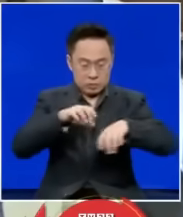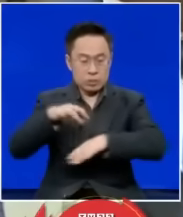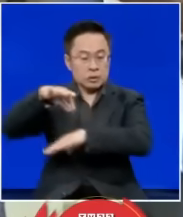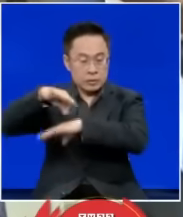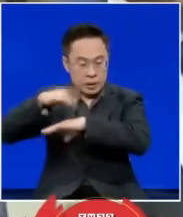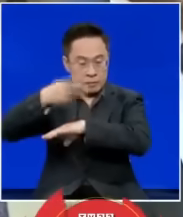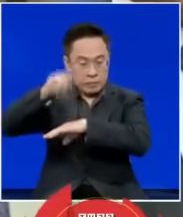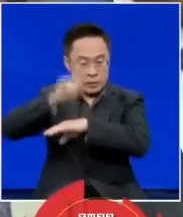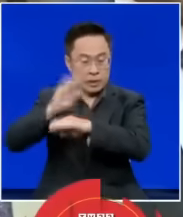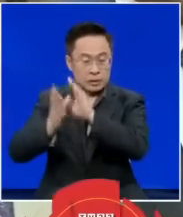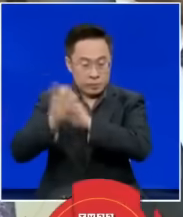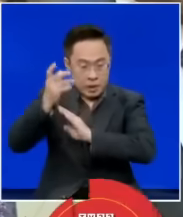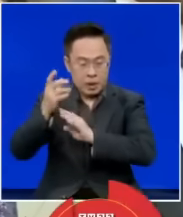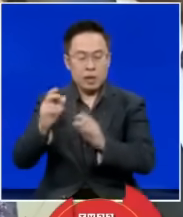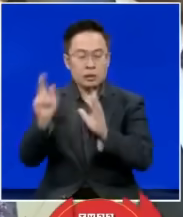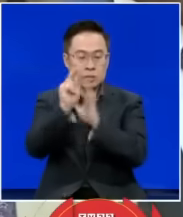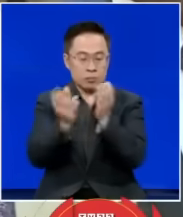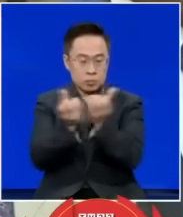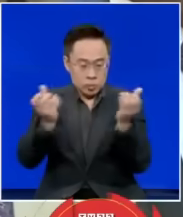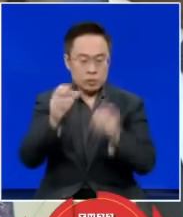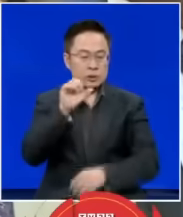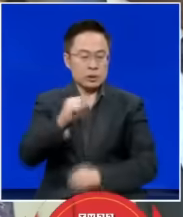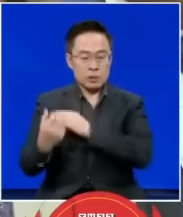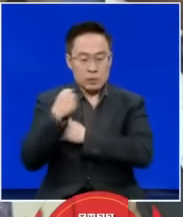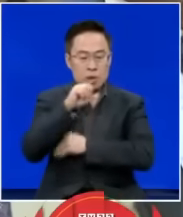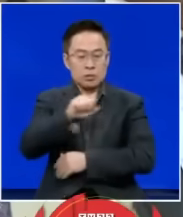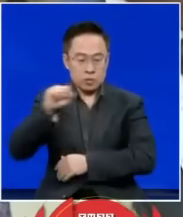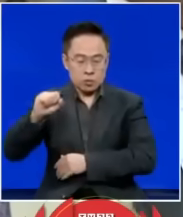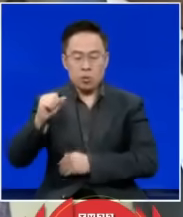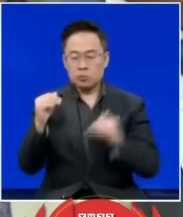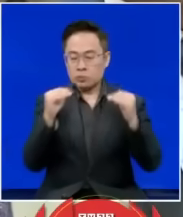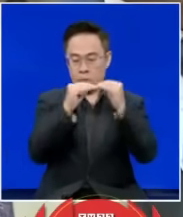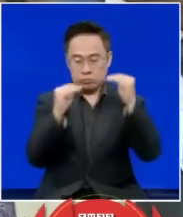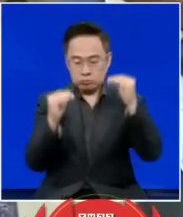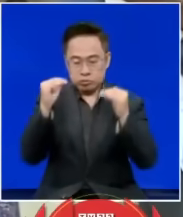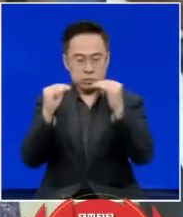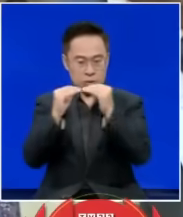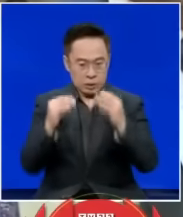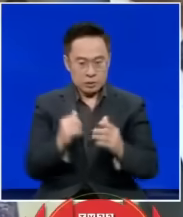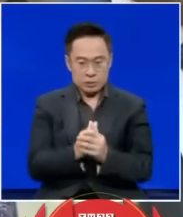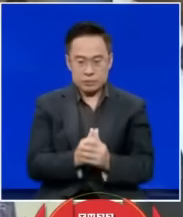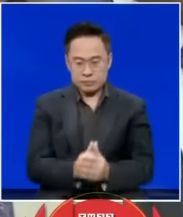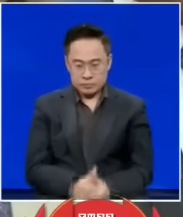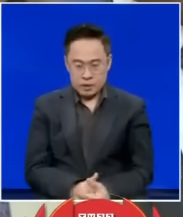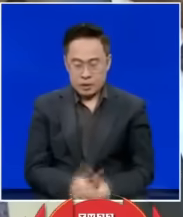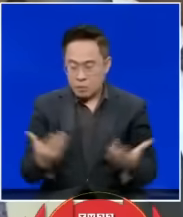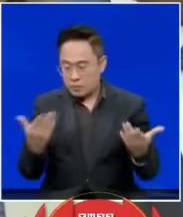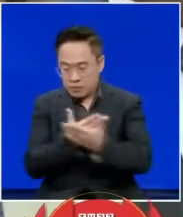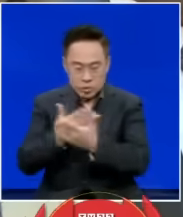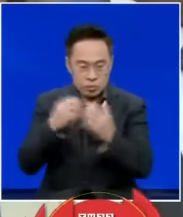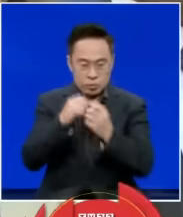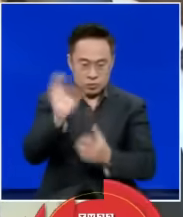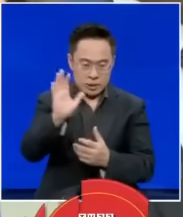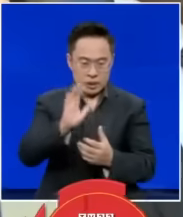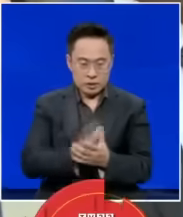ควรรักษาไว้ซึ่งเกียรติและระบอบประชาธิปไตยที่เป็นเสาหลักไว้อย่างมั่นคงค่ะก็บอกว่าเอ๊ะมันมีเหตุจำเป็นอะ